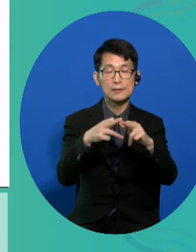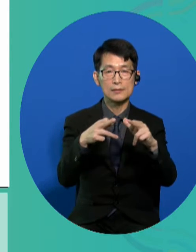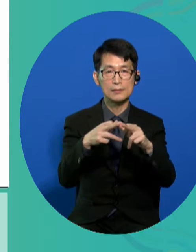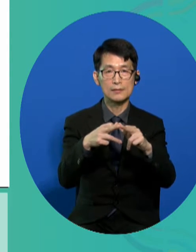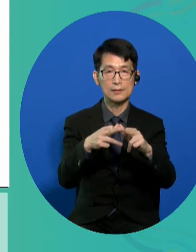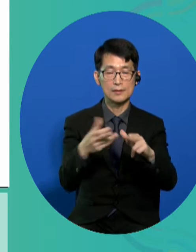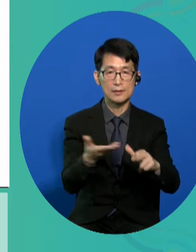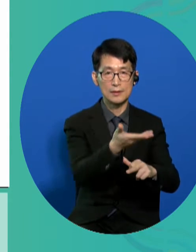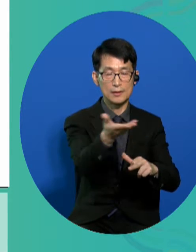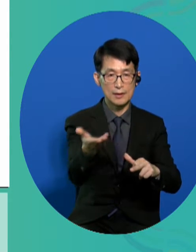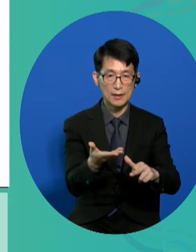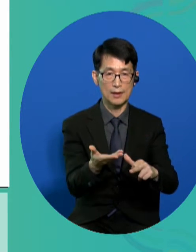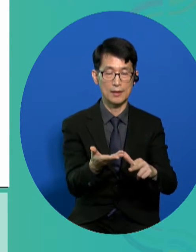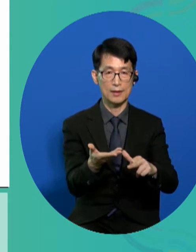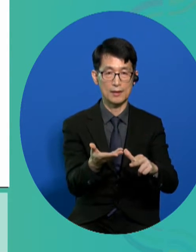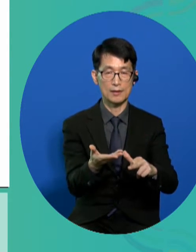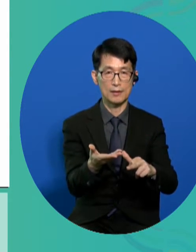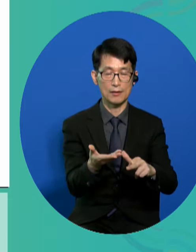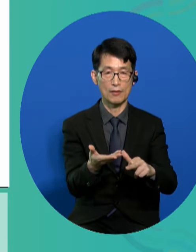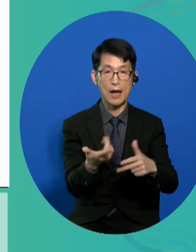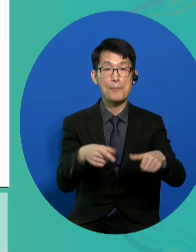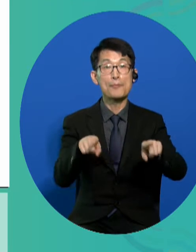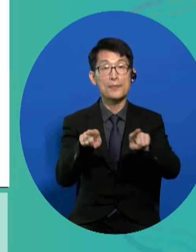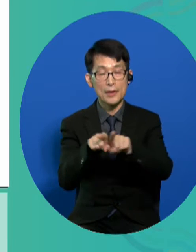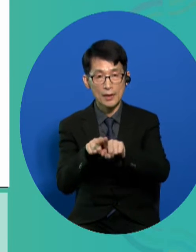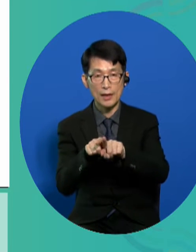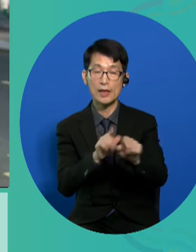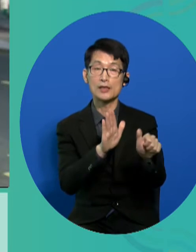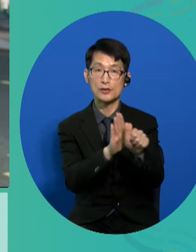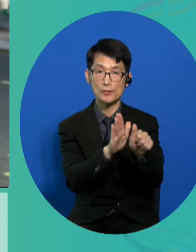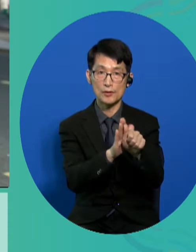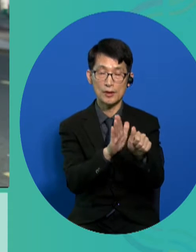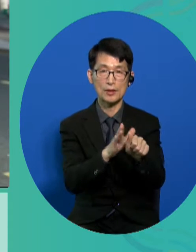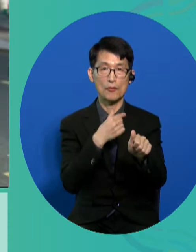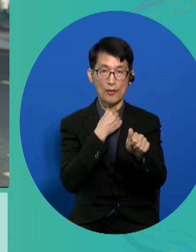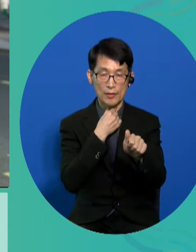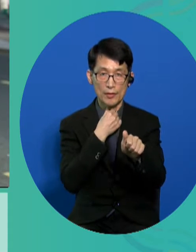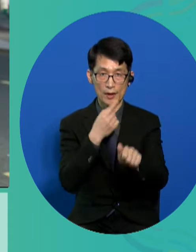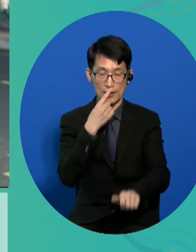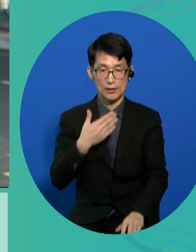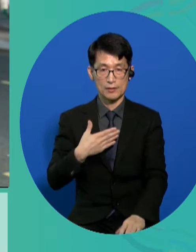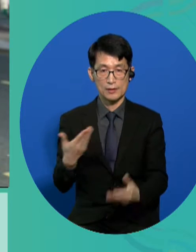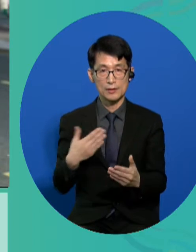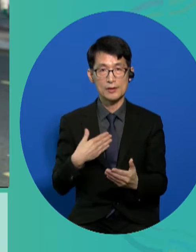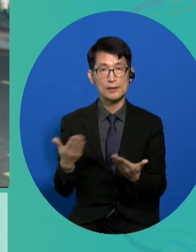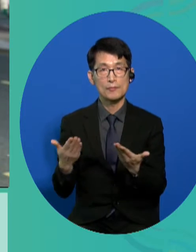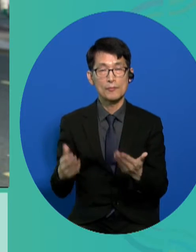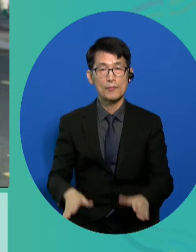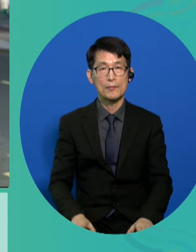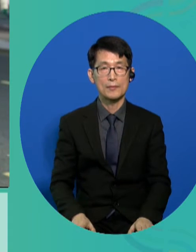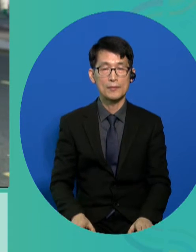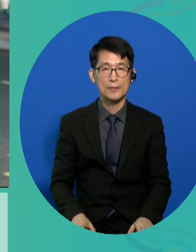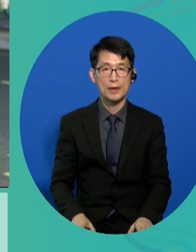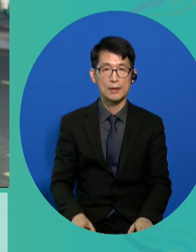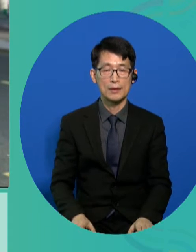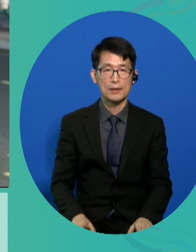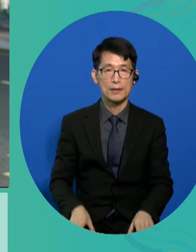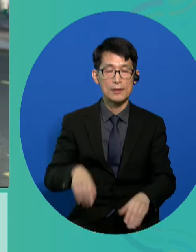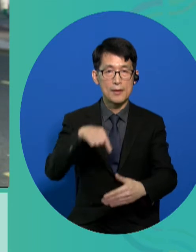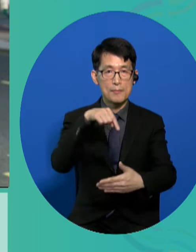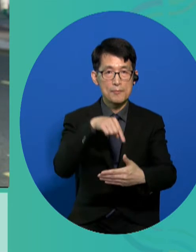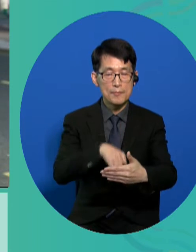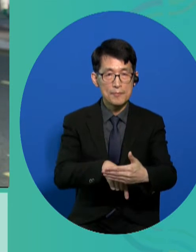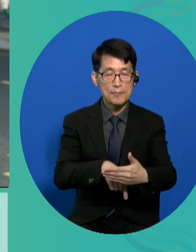보다 포용적이고 접근성이 높은 세상을 만들기 위해 노력하고 있는 동안 저는 좋은 친구이자 동료의 뛰어난 통찰력 있는 말을 마음속